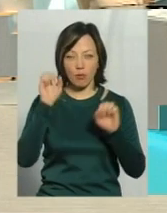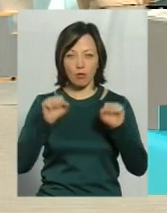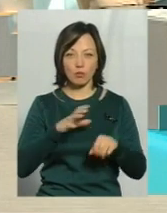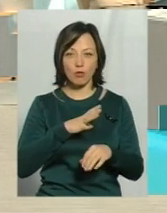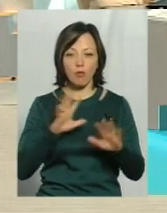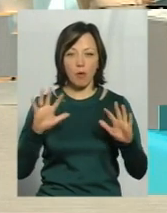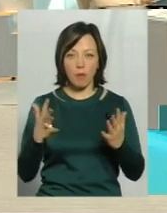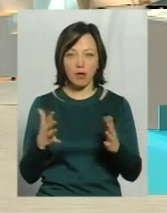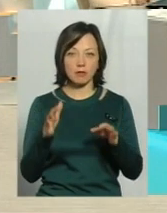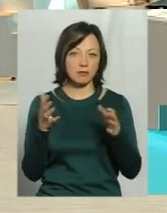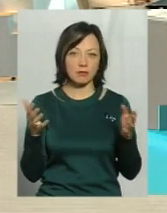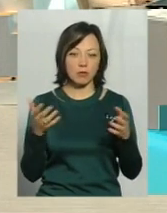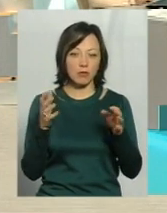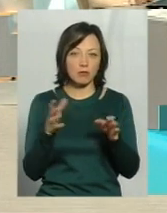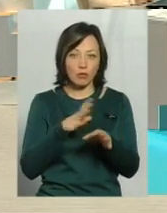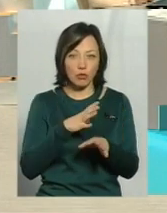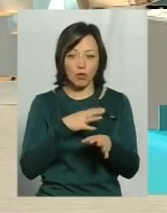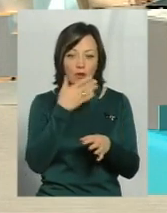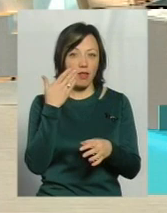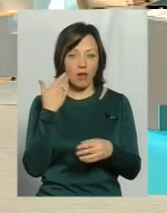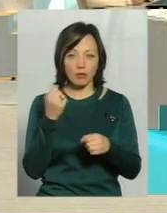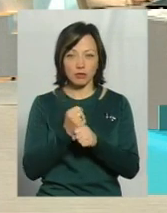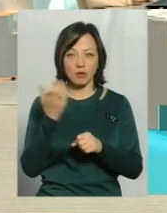був момент, що прямо воно висіло, але